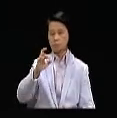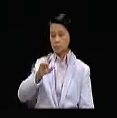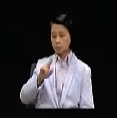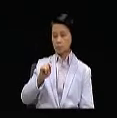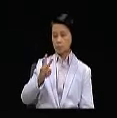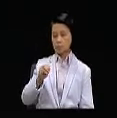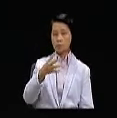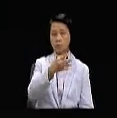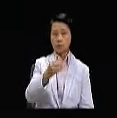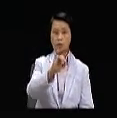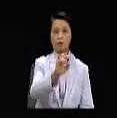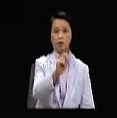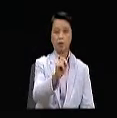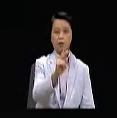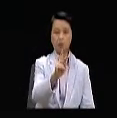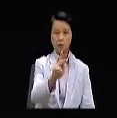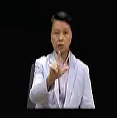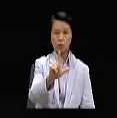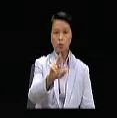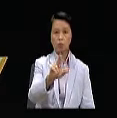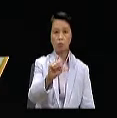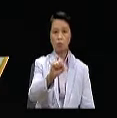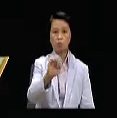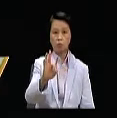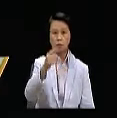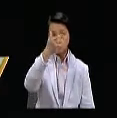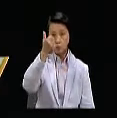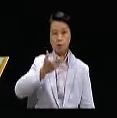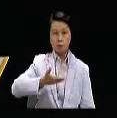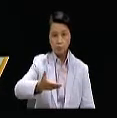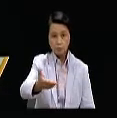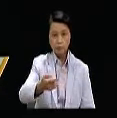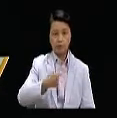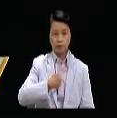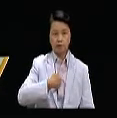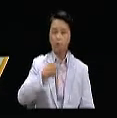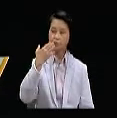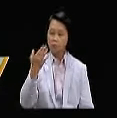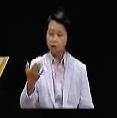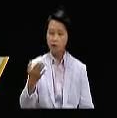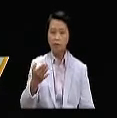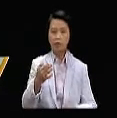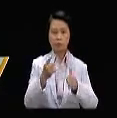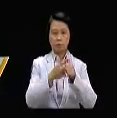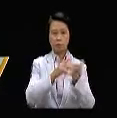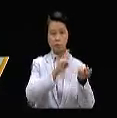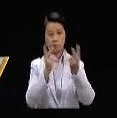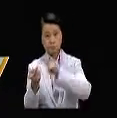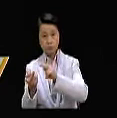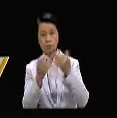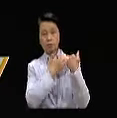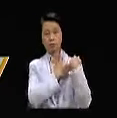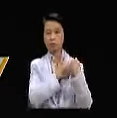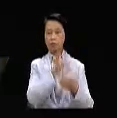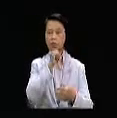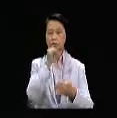pada inklusif dan namun jemput saya pada hari ini pada dasarnya perubahan atau pertukaran portfolio saya itu saya